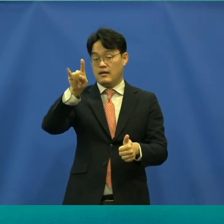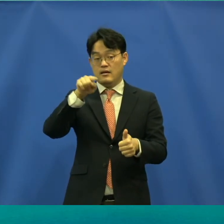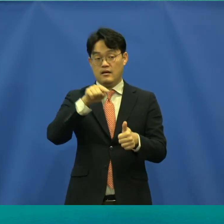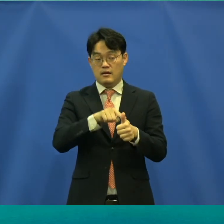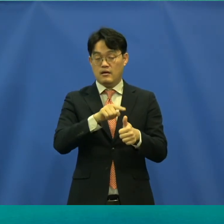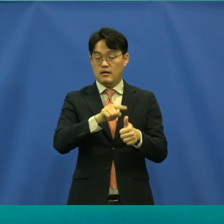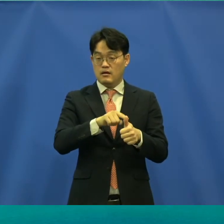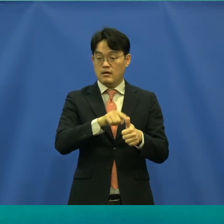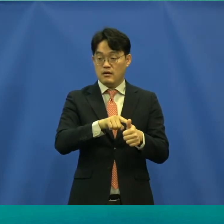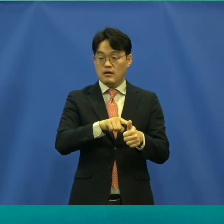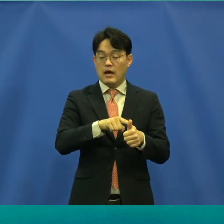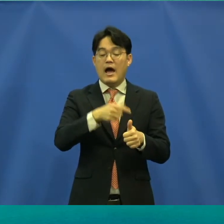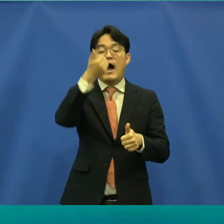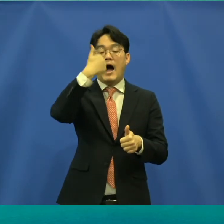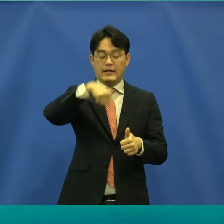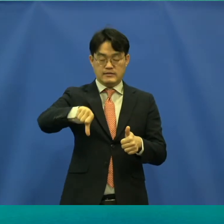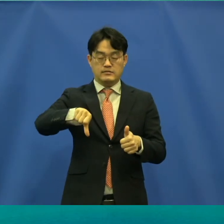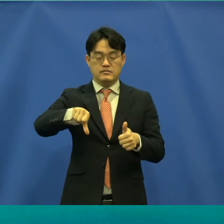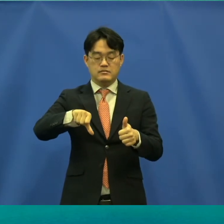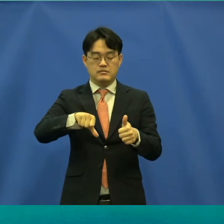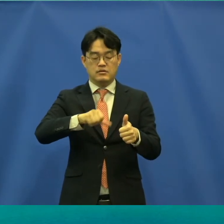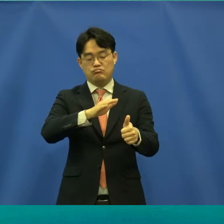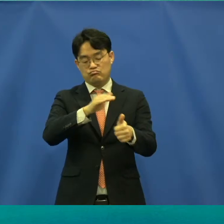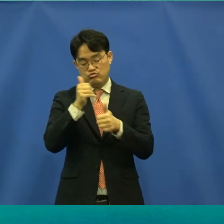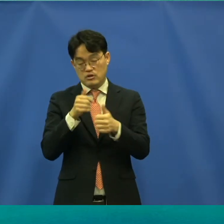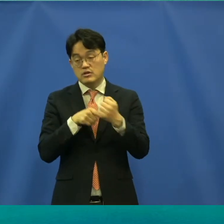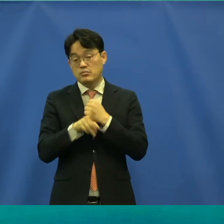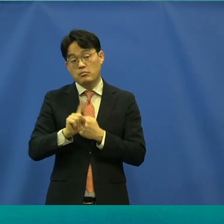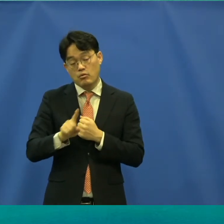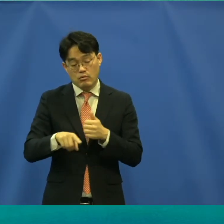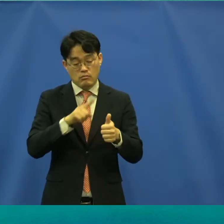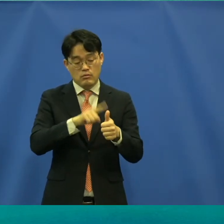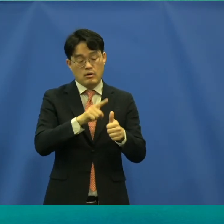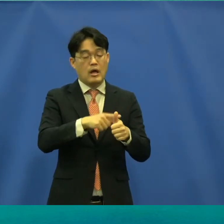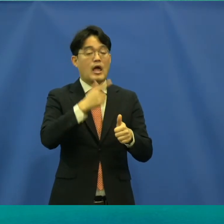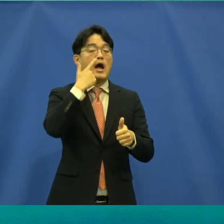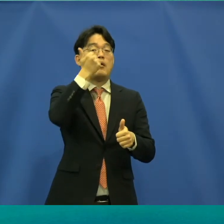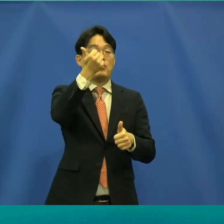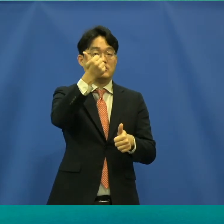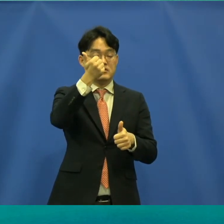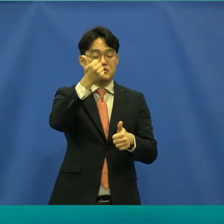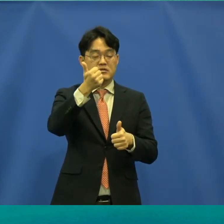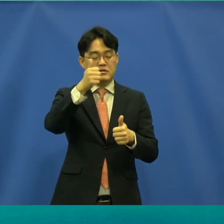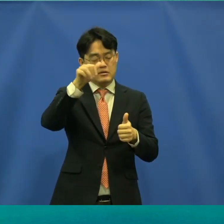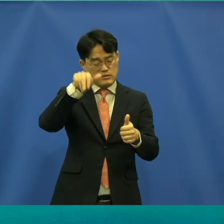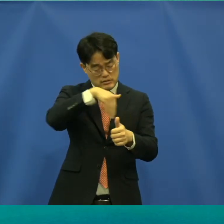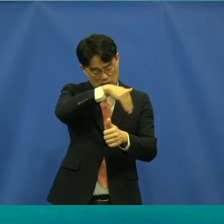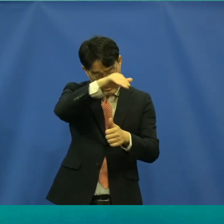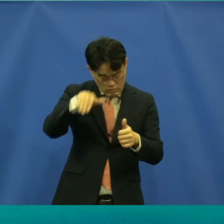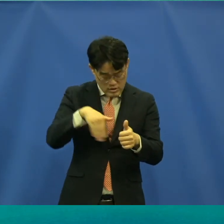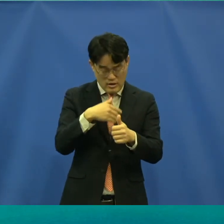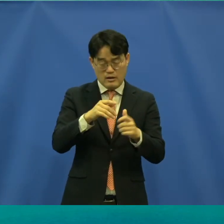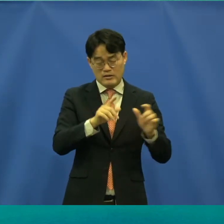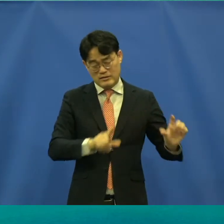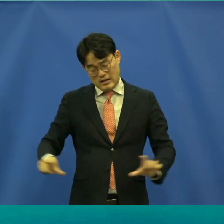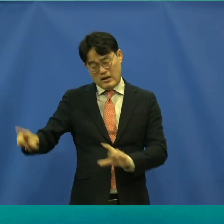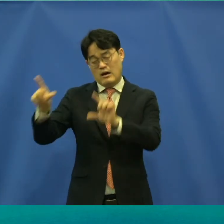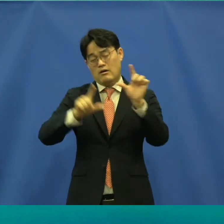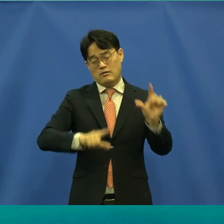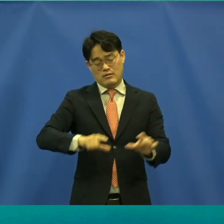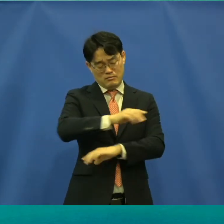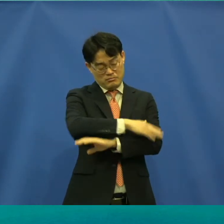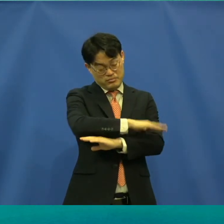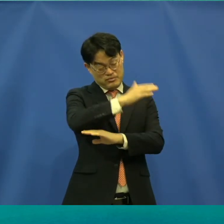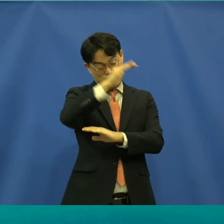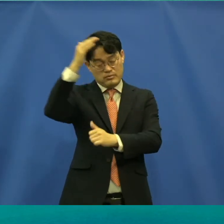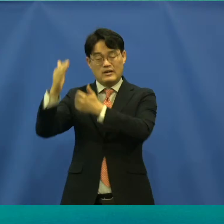얘기예요. 지금 어디로 가고 있고 무엇을 하려고 하는지를 다 아십니다. 하나님의 익명의 사람에게 말씀을 보내지